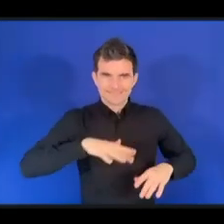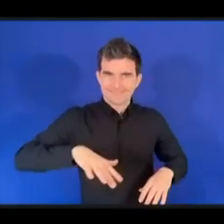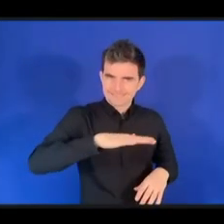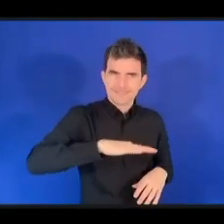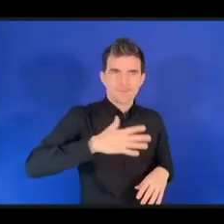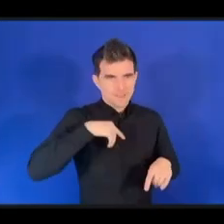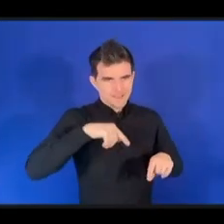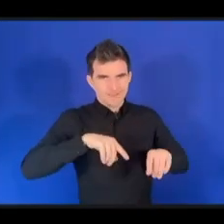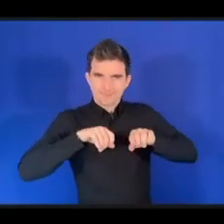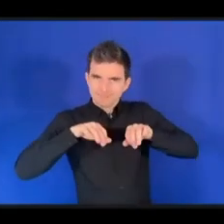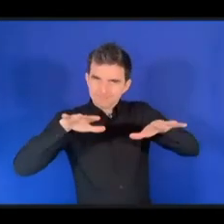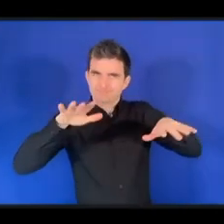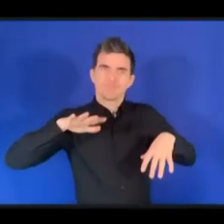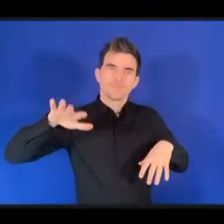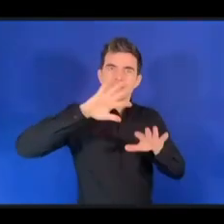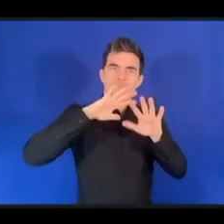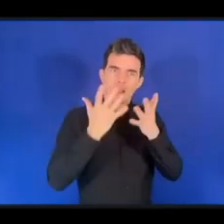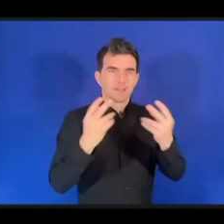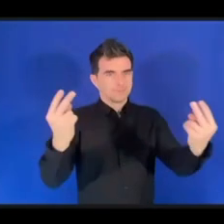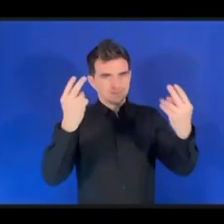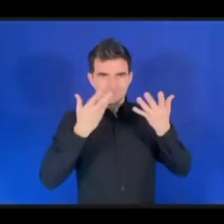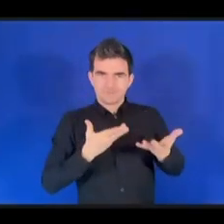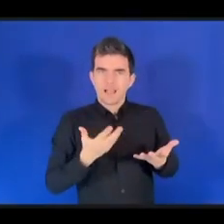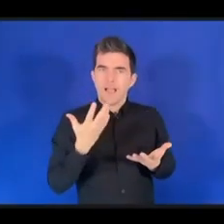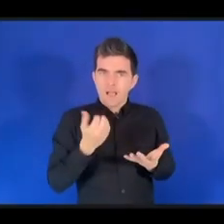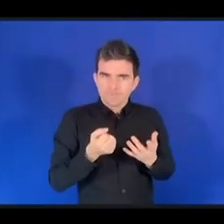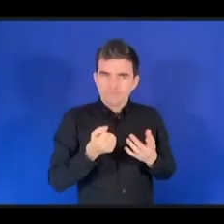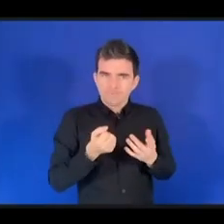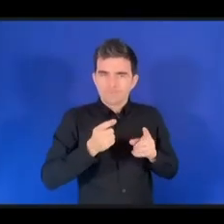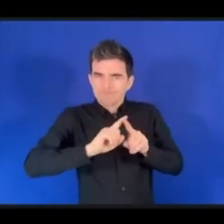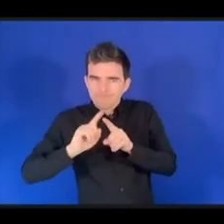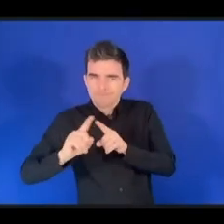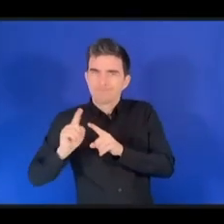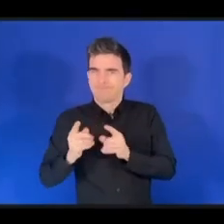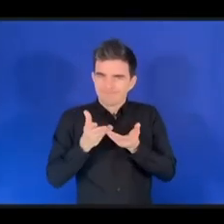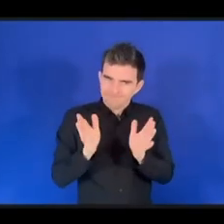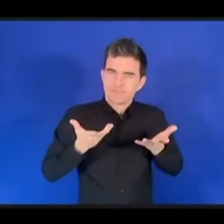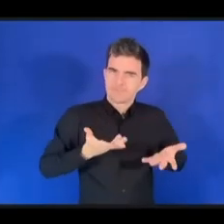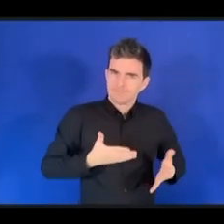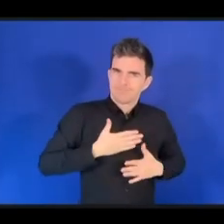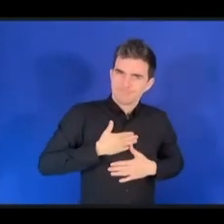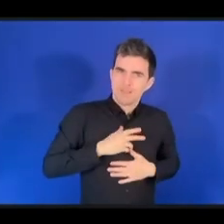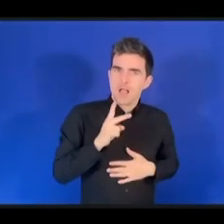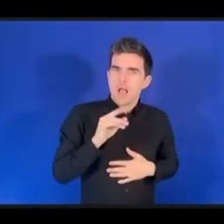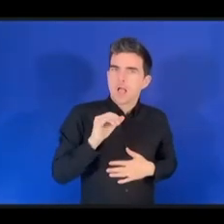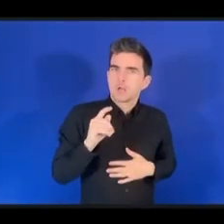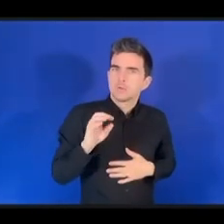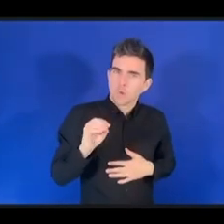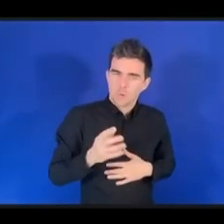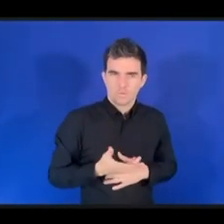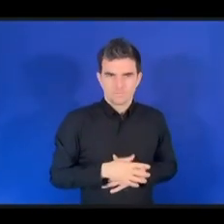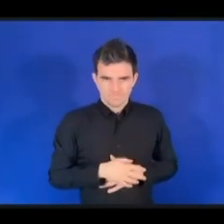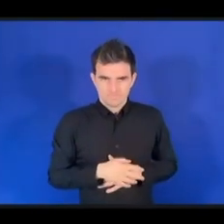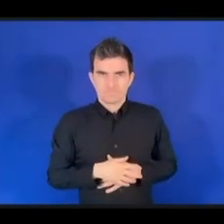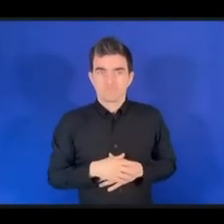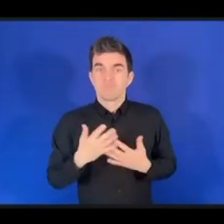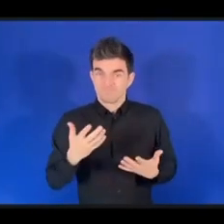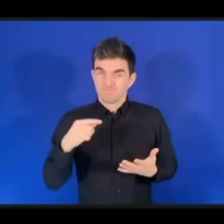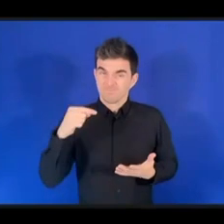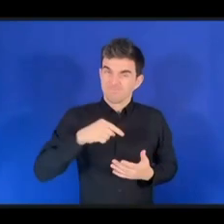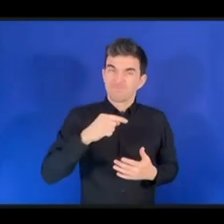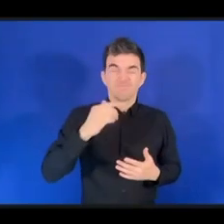nous voulons expliquer ce que Kyoto peut apporter au monde Kyoto est connu comme une ville de